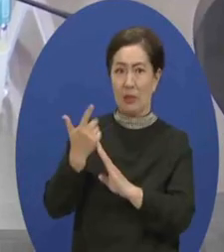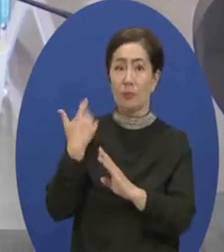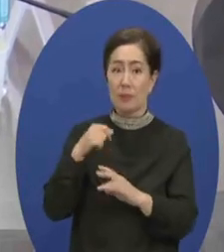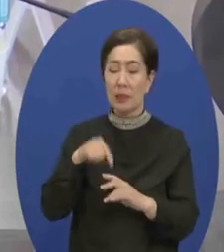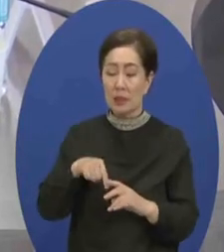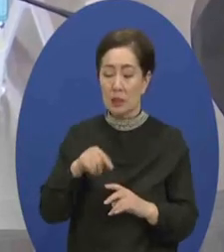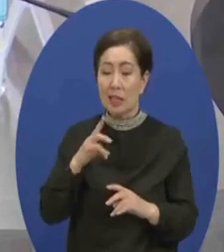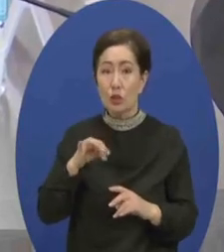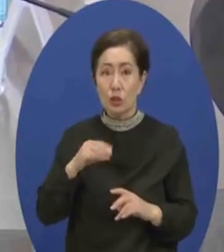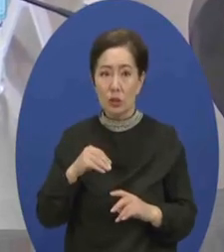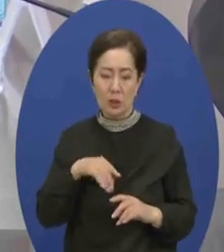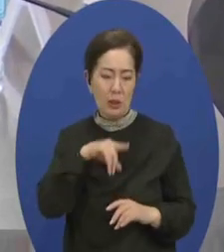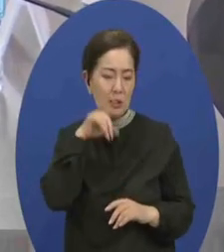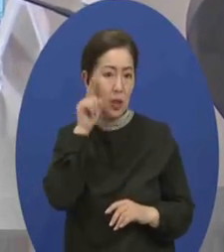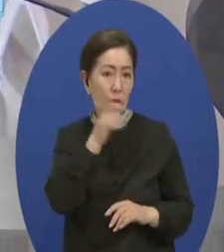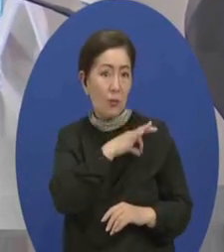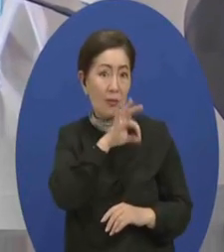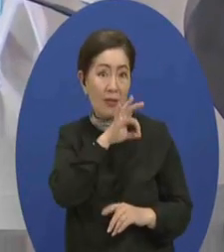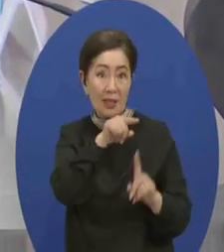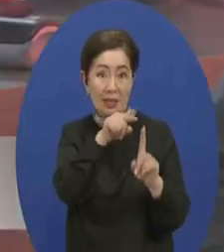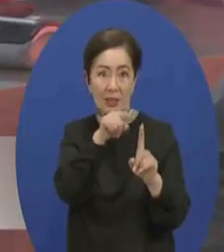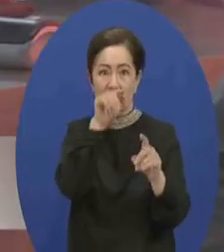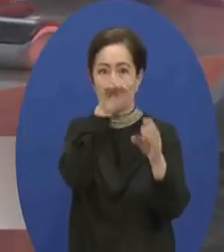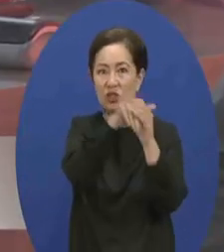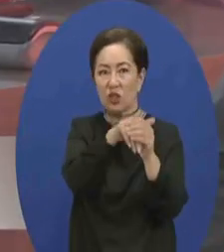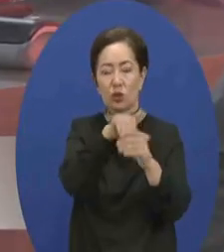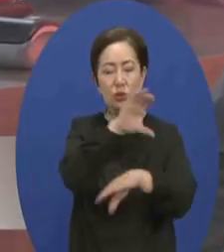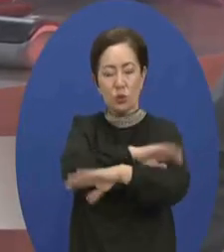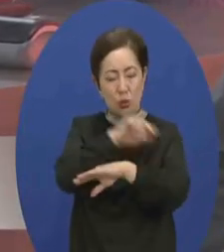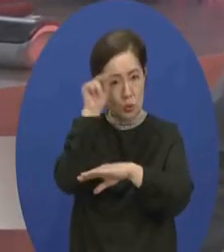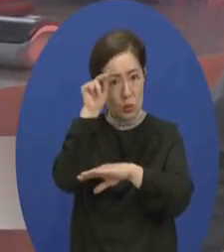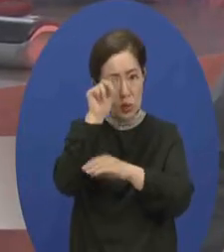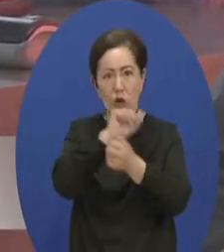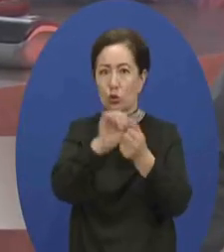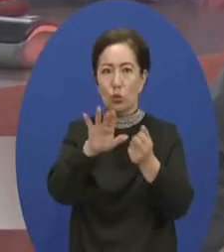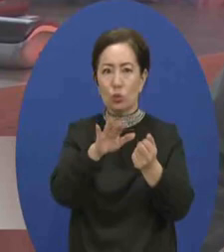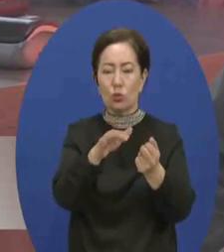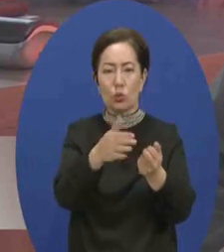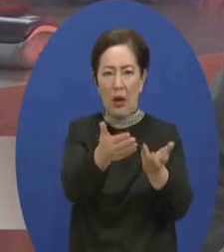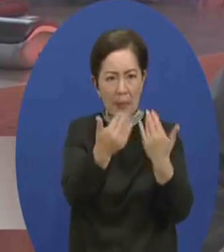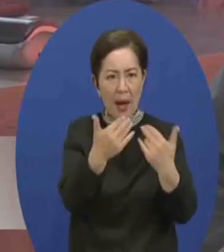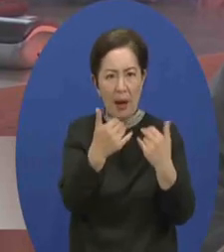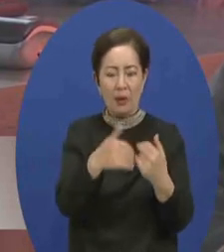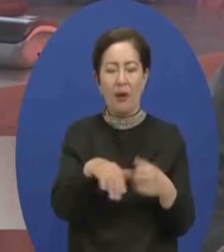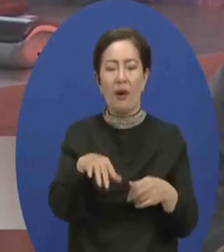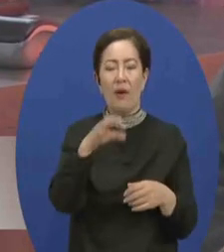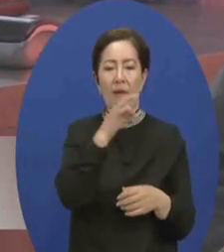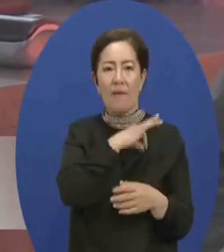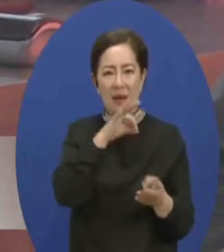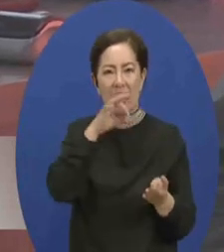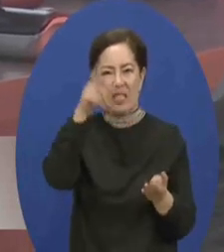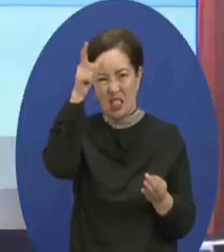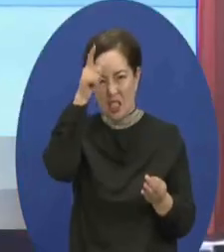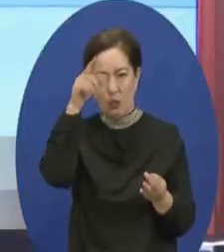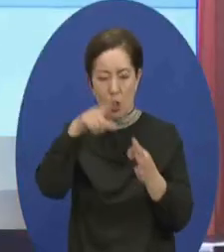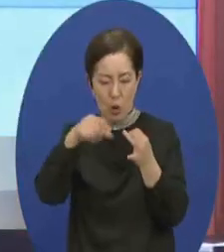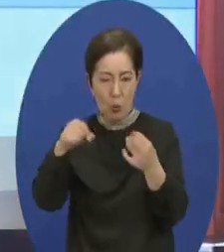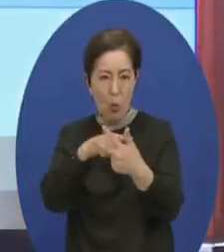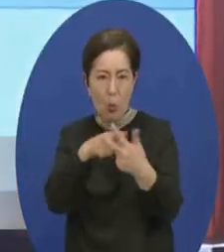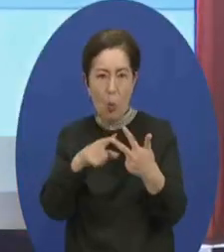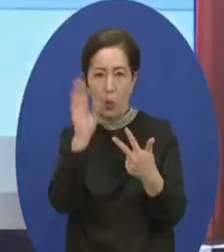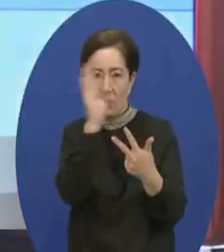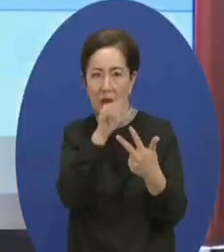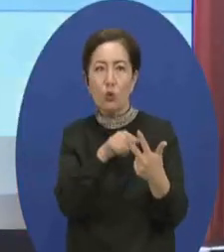сурч байсан залуусыг сургуулийг нь төгсөхгүй заримыг нь дуудаж эрүүлэн Франц, Герман, Япон гурван улсын тагнуул гэх нэр